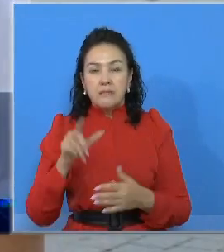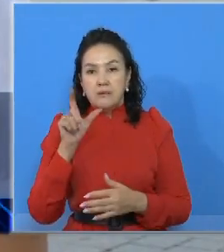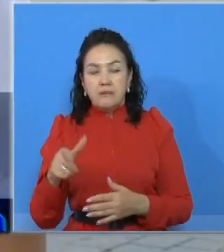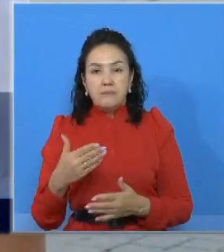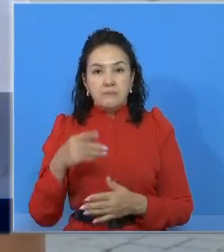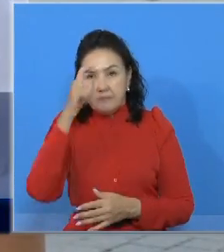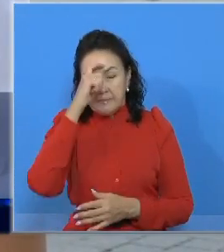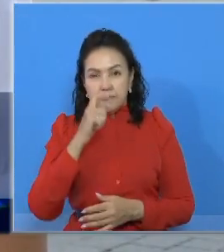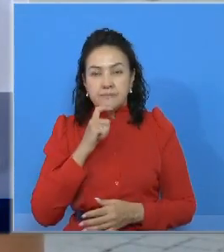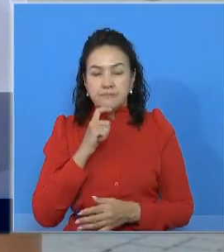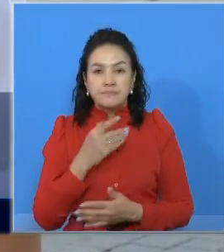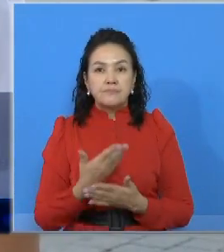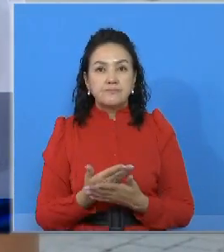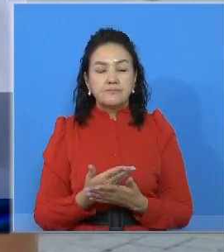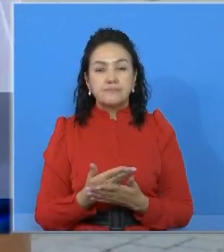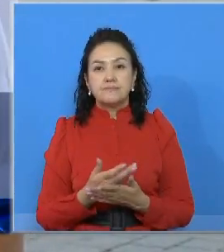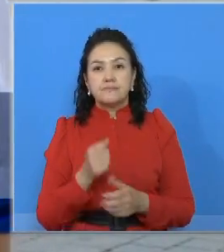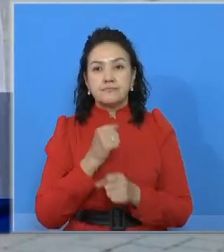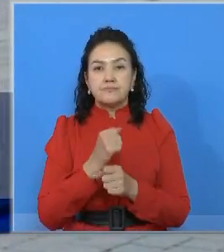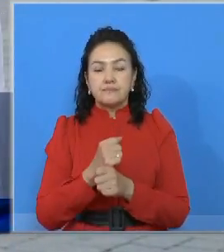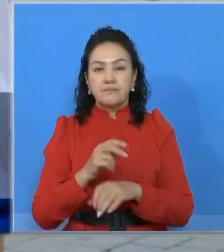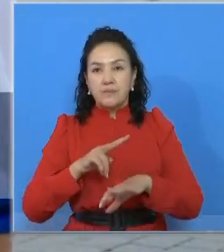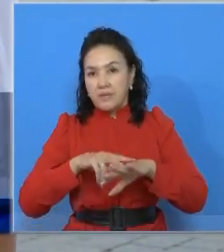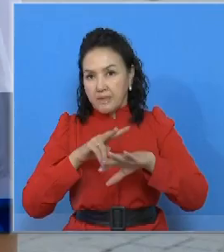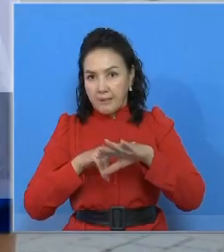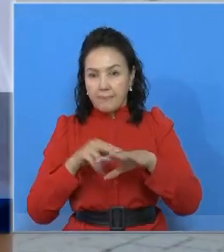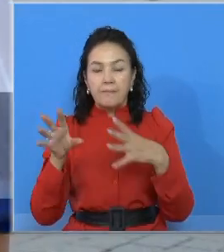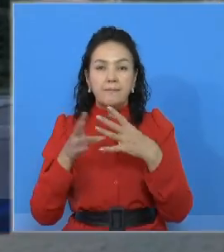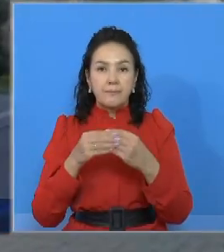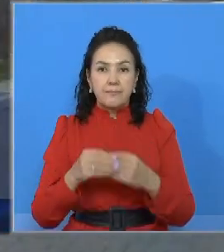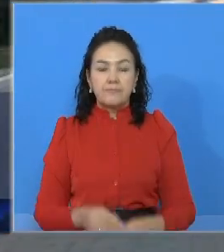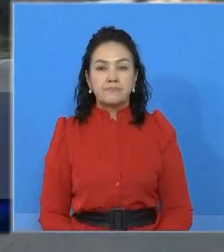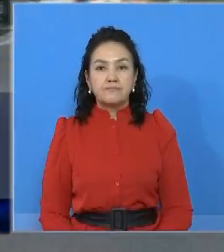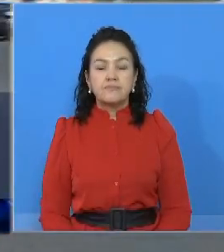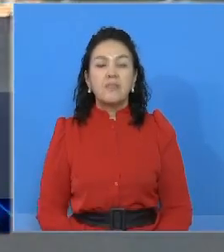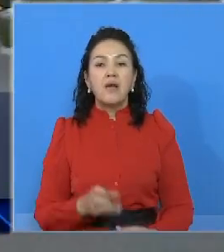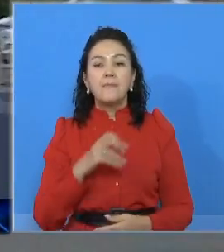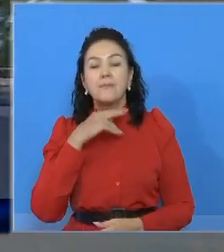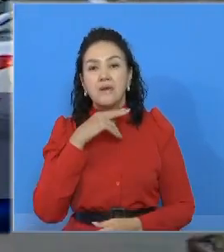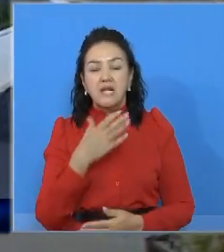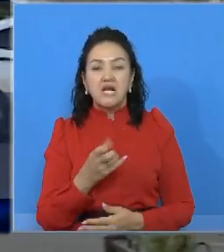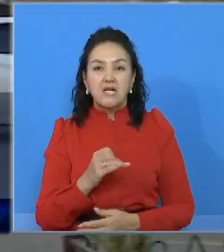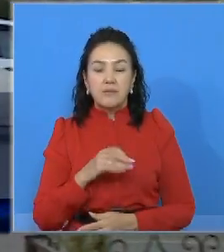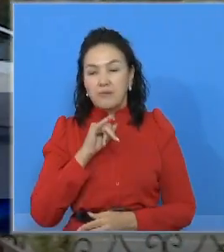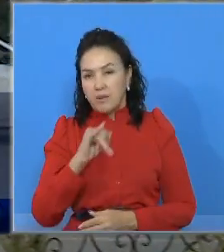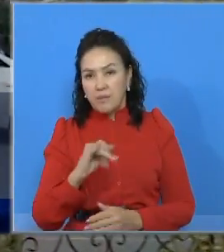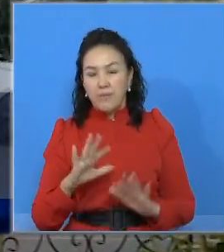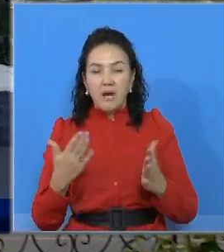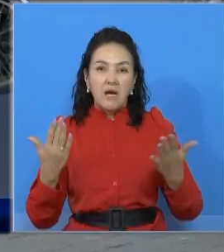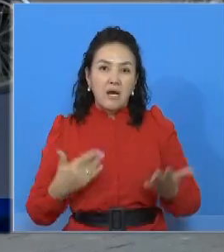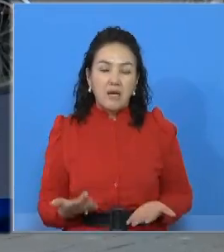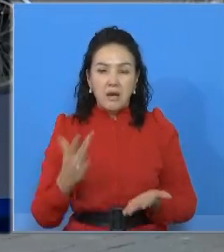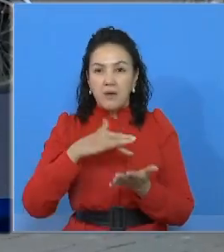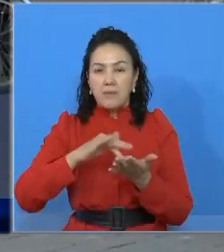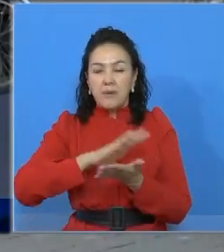уже не понимает, уже, ну уже мы работаем с правоохранительными органами совместно. Наряду с примерами халатного отношения горожан к